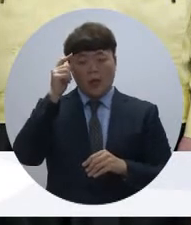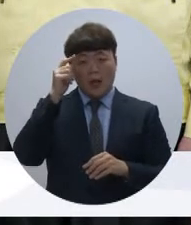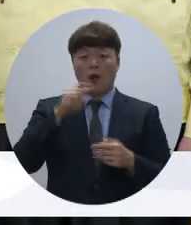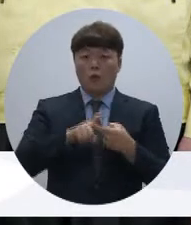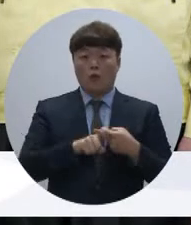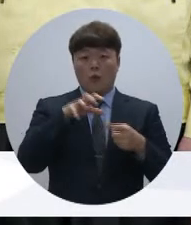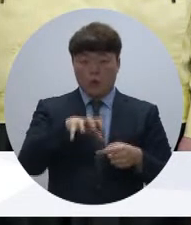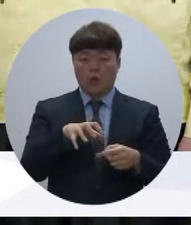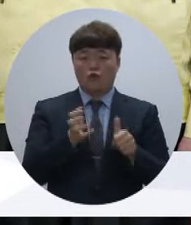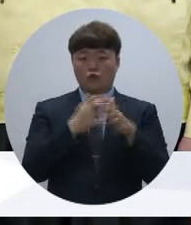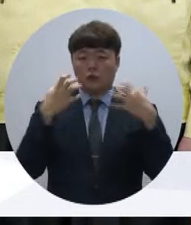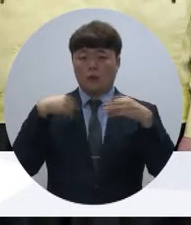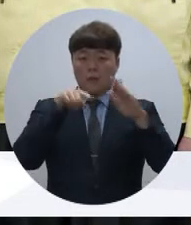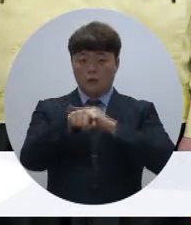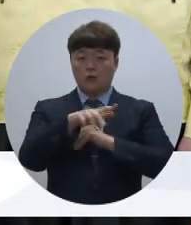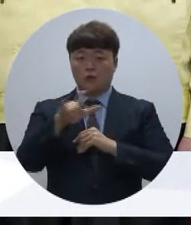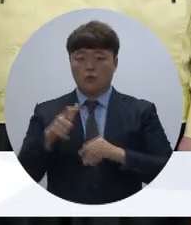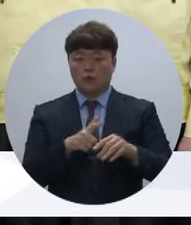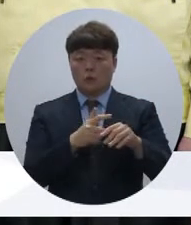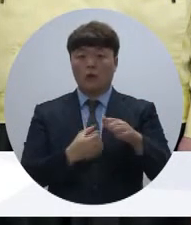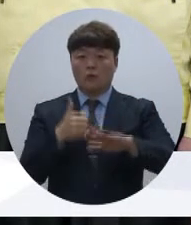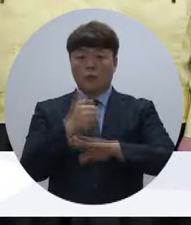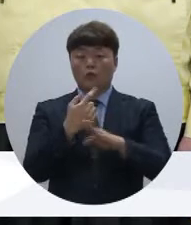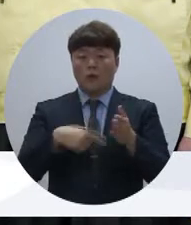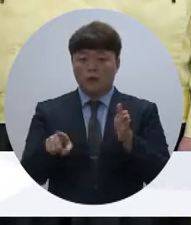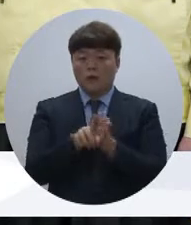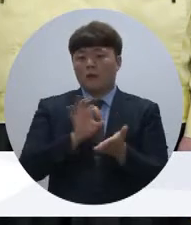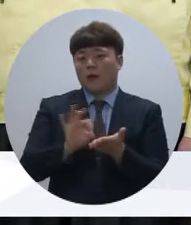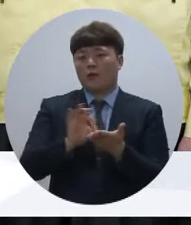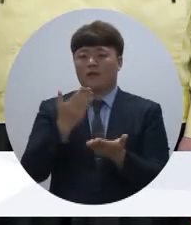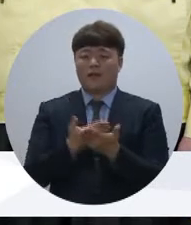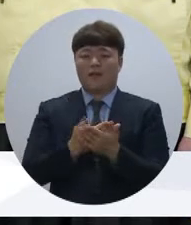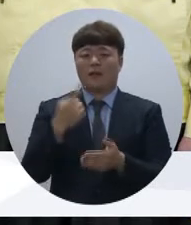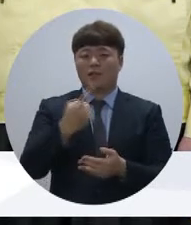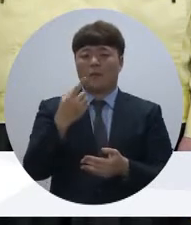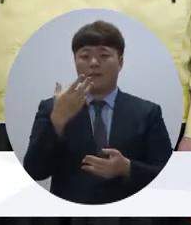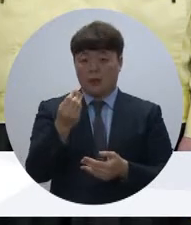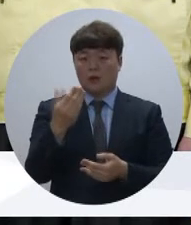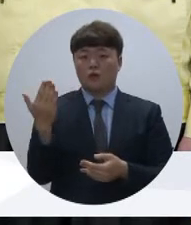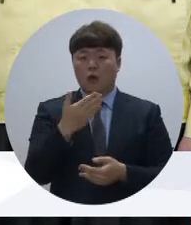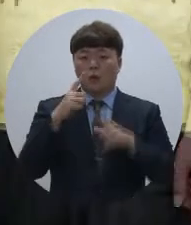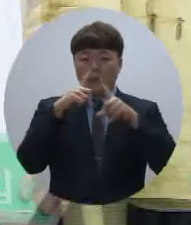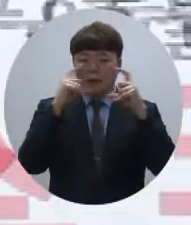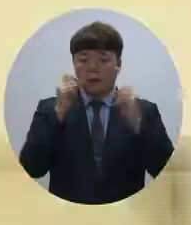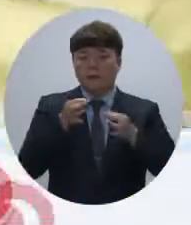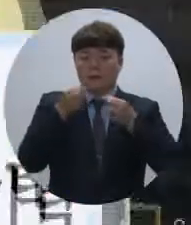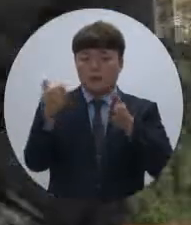합천축산업협동조합은 합천군청을 방문해 코로나19를 극복하기 위해 사용해달라며 1,000만 원 상당의 마스크를